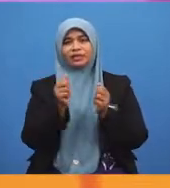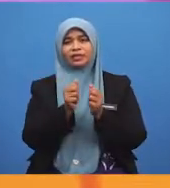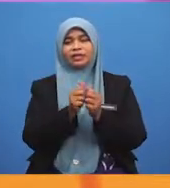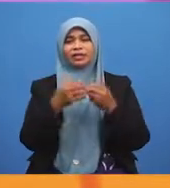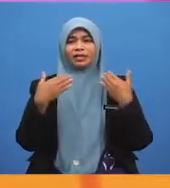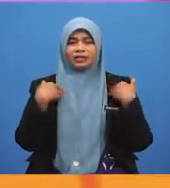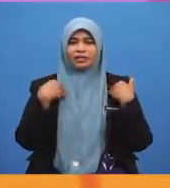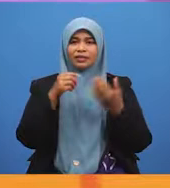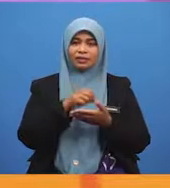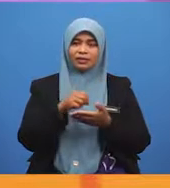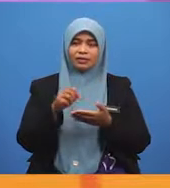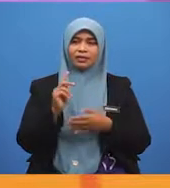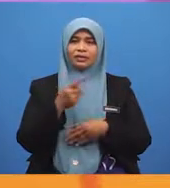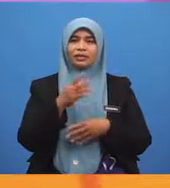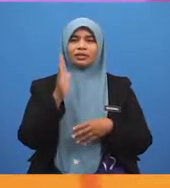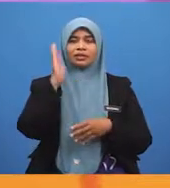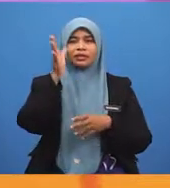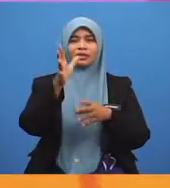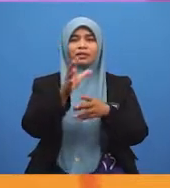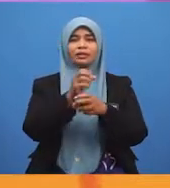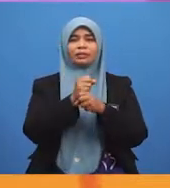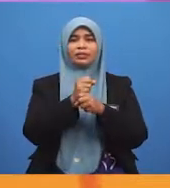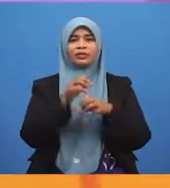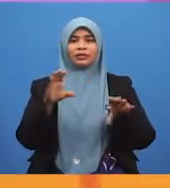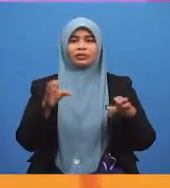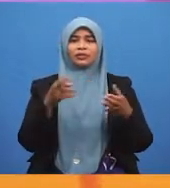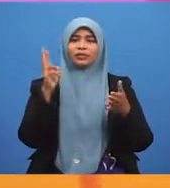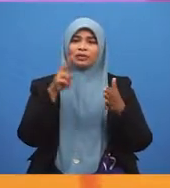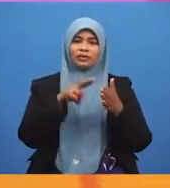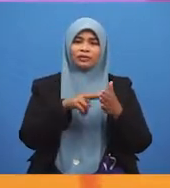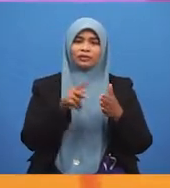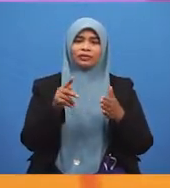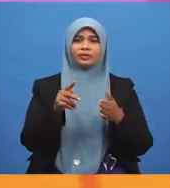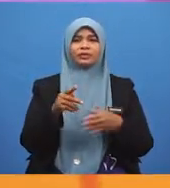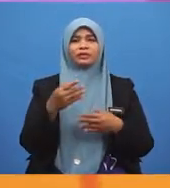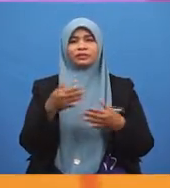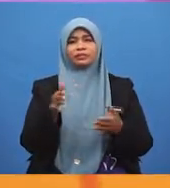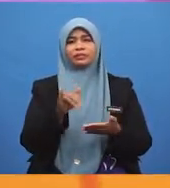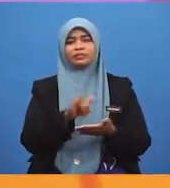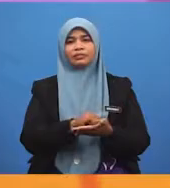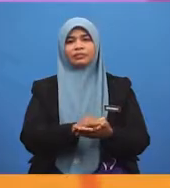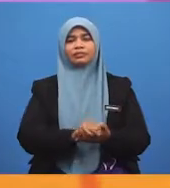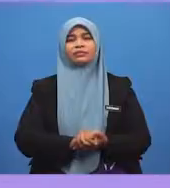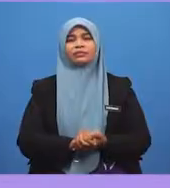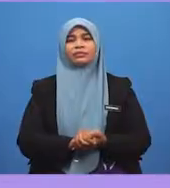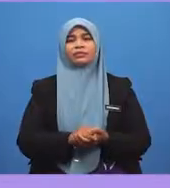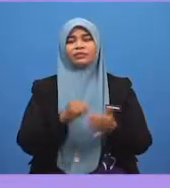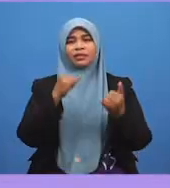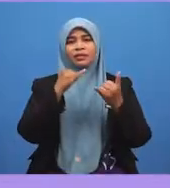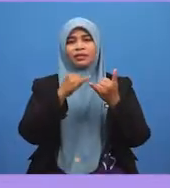adanya catatan, kita akan dapat membuat rujukan di kemudian hari. Di